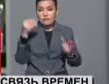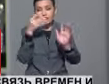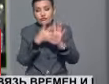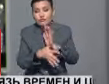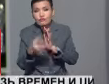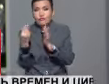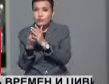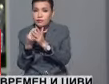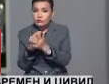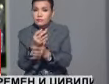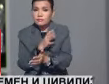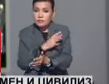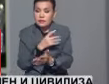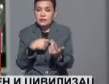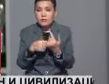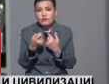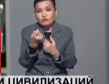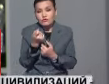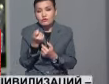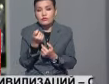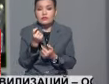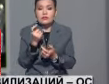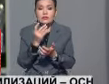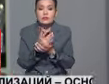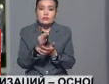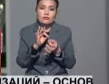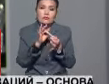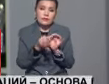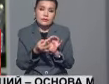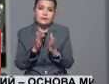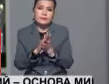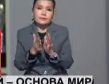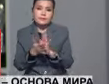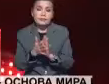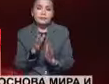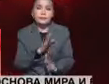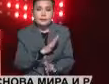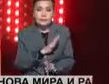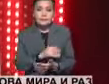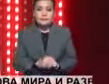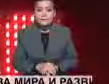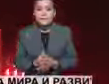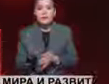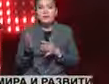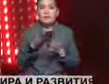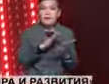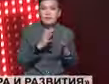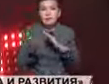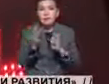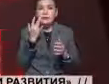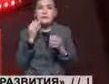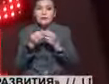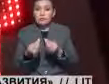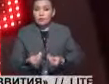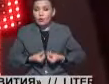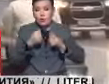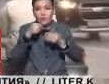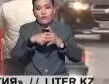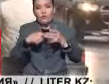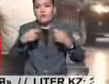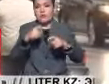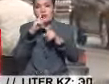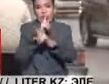бюджета, нам чуточку так сложное положение получился. Колебания курса валюты не повлияет на внутренний